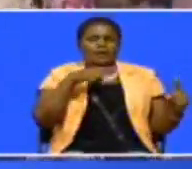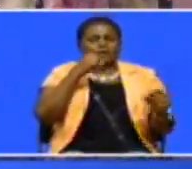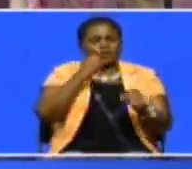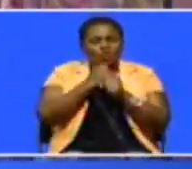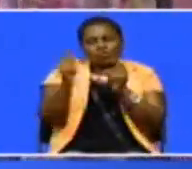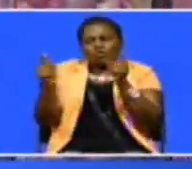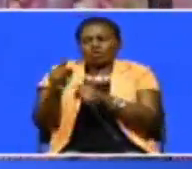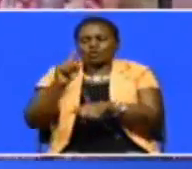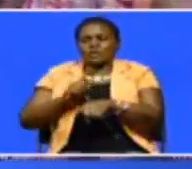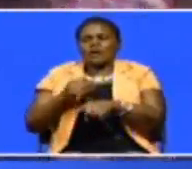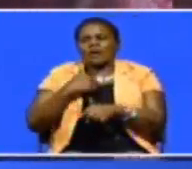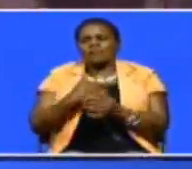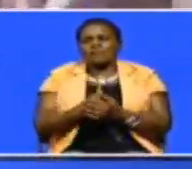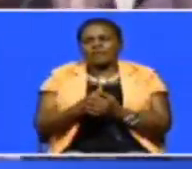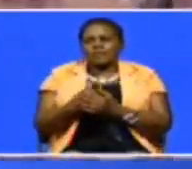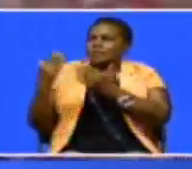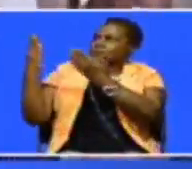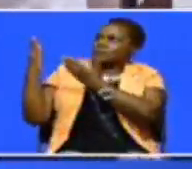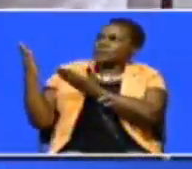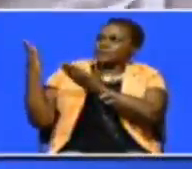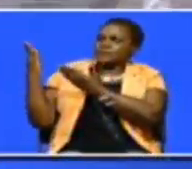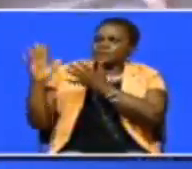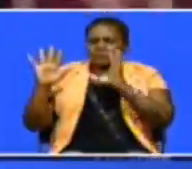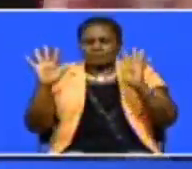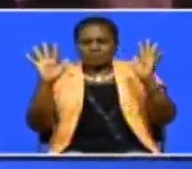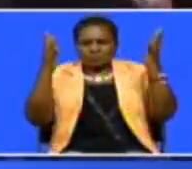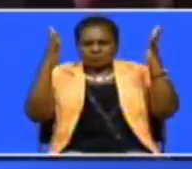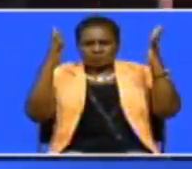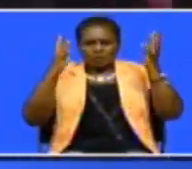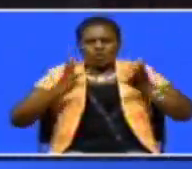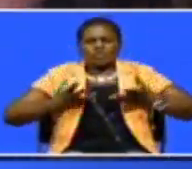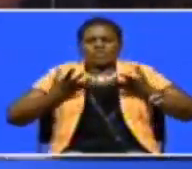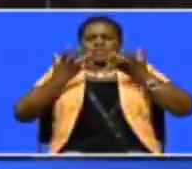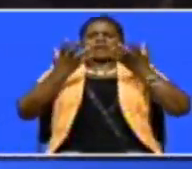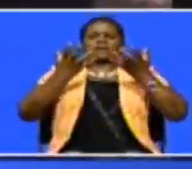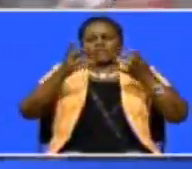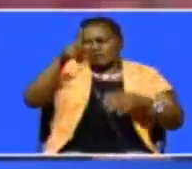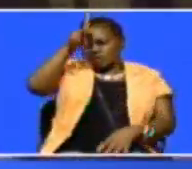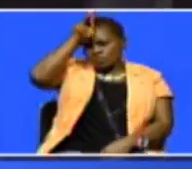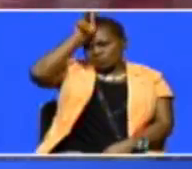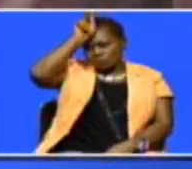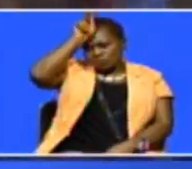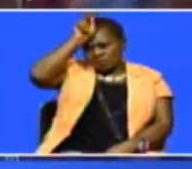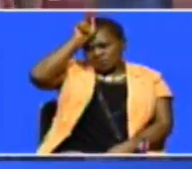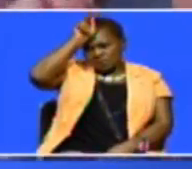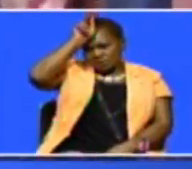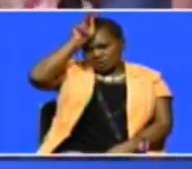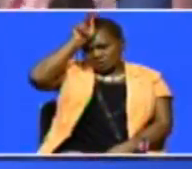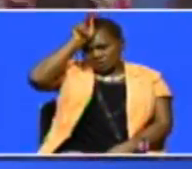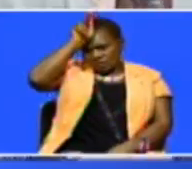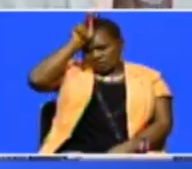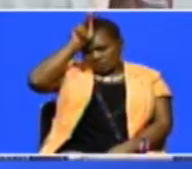ajira ya muda. Hii ndio idi ambayo tuna sacrifice mbuzi, tuna slota mbuzi,